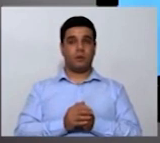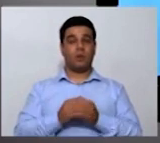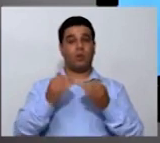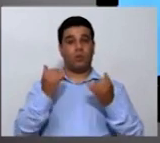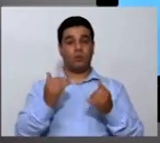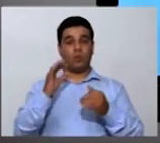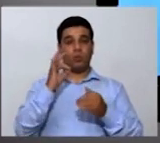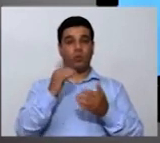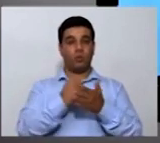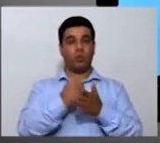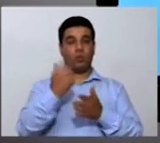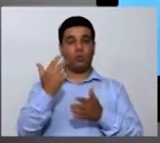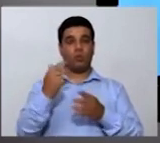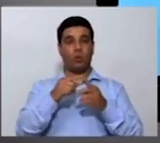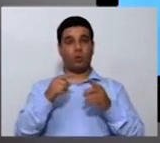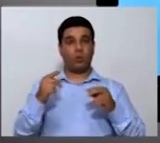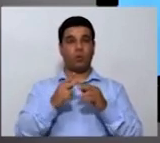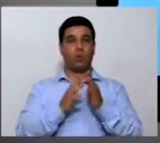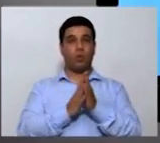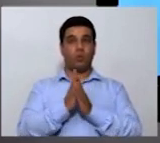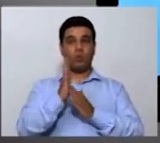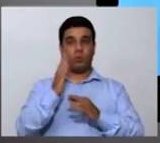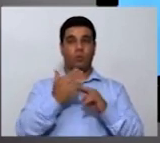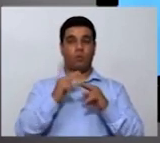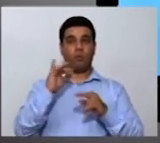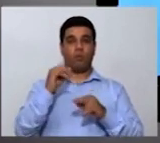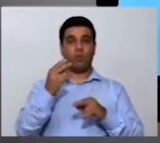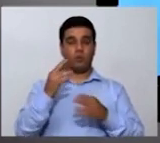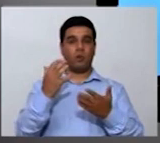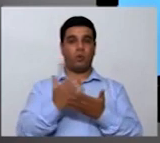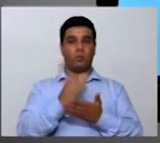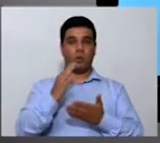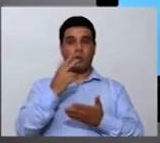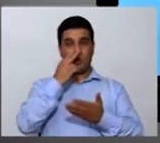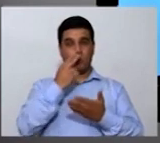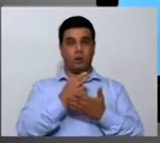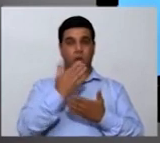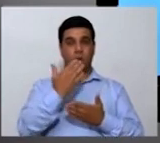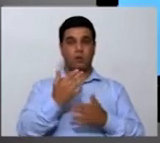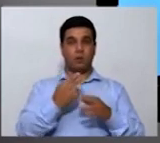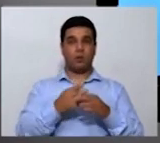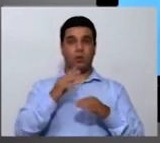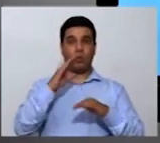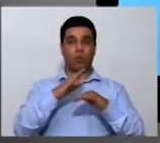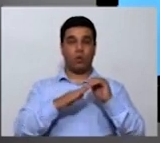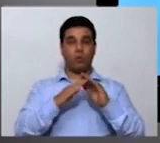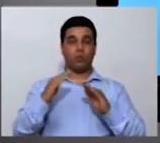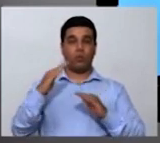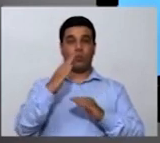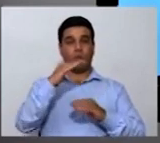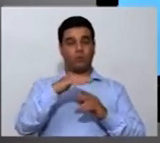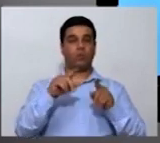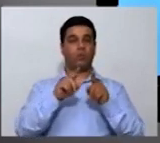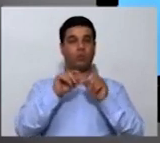Endi 0 dan 3 gacha oraliqda o'suvchi bo'lgan funksiyani aniqlang. Qaraymiz, yana qo'limiz bilan yurgizsak ham bo'ladi